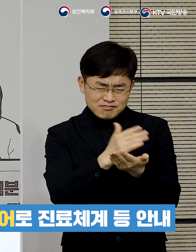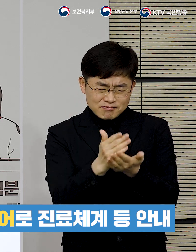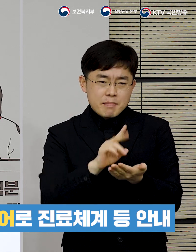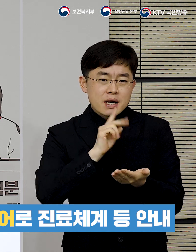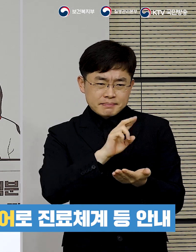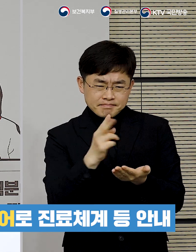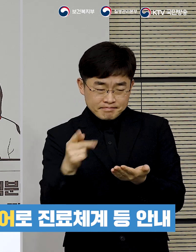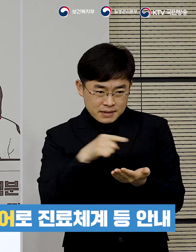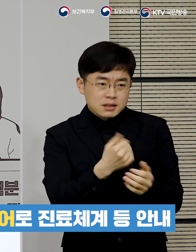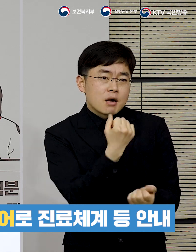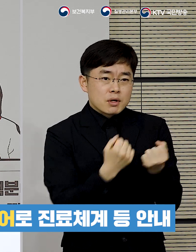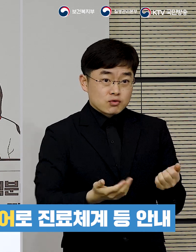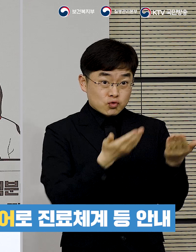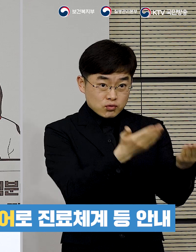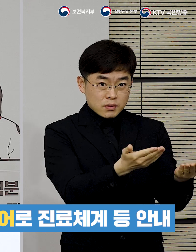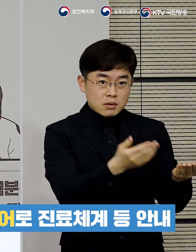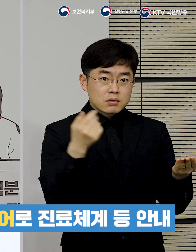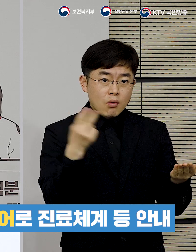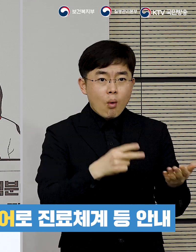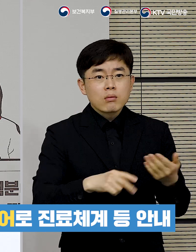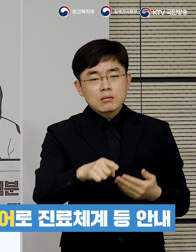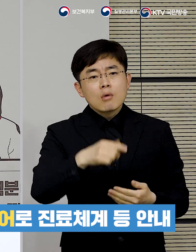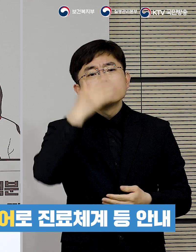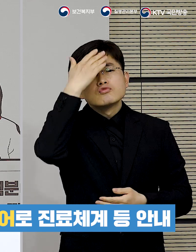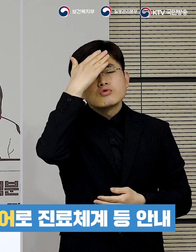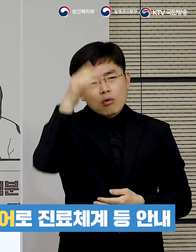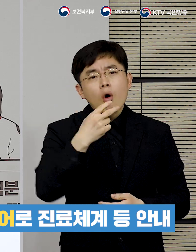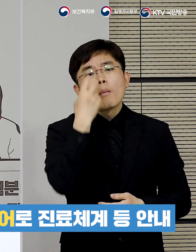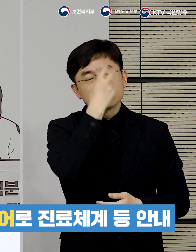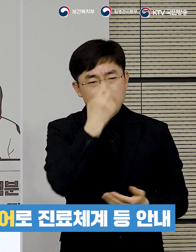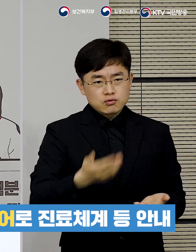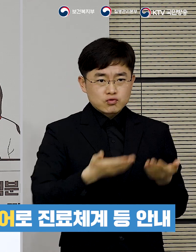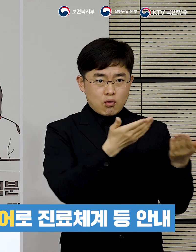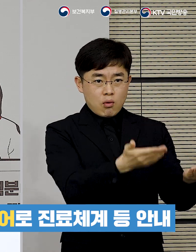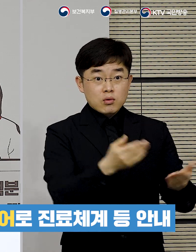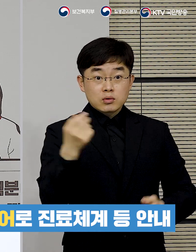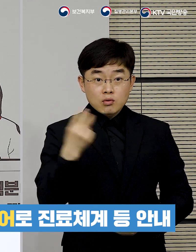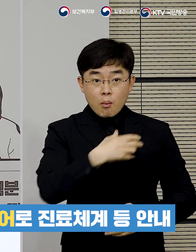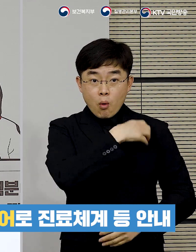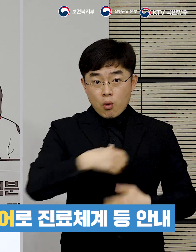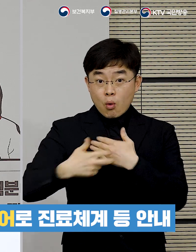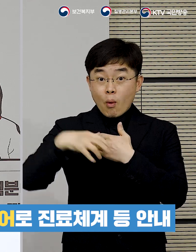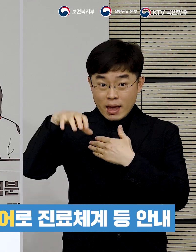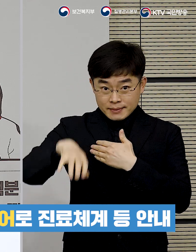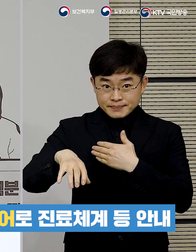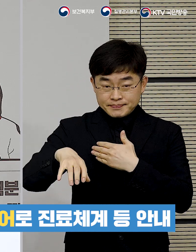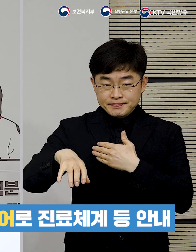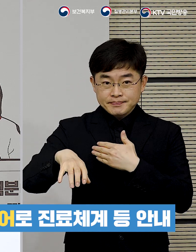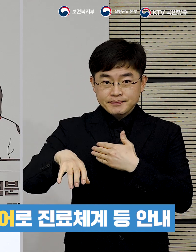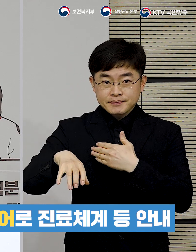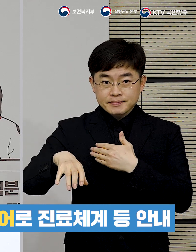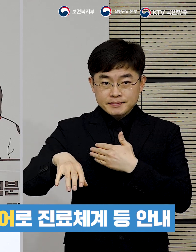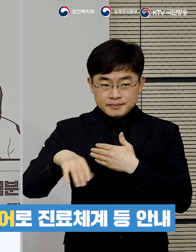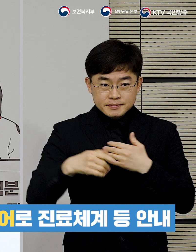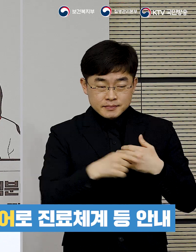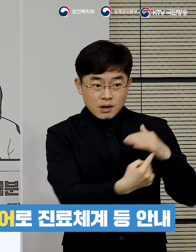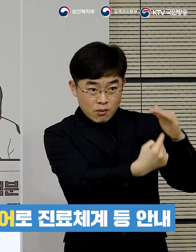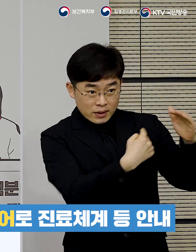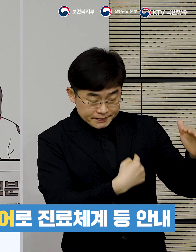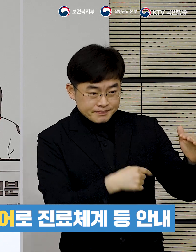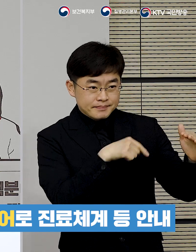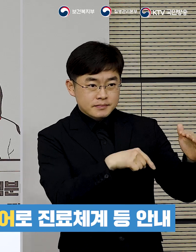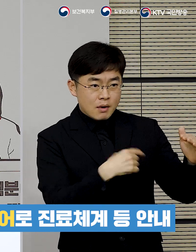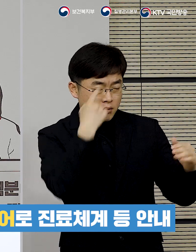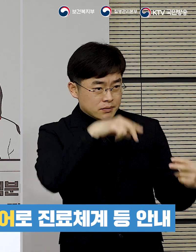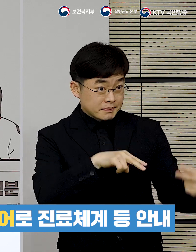16개 언어로 코로나19 진료와 치료 체계를 안내하여 적기에 무료로 진단과 치료를 받을 수 있도록 할